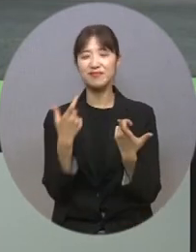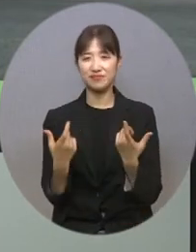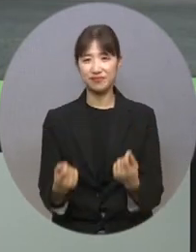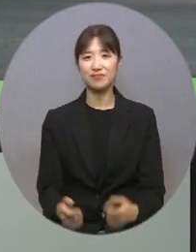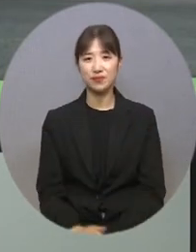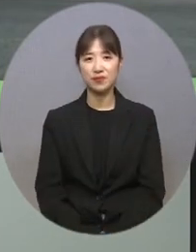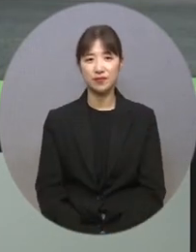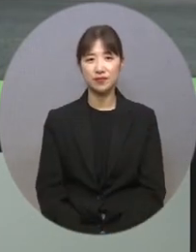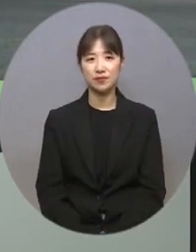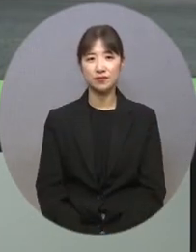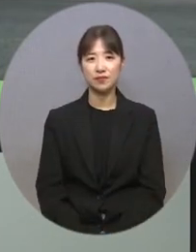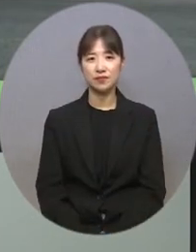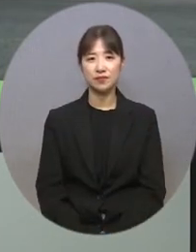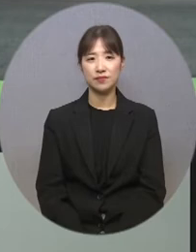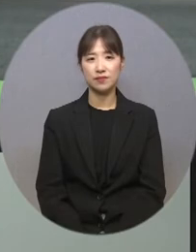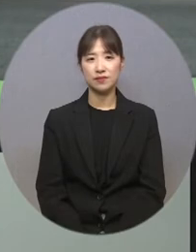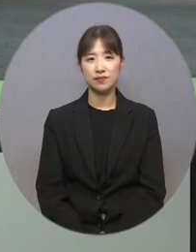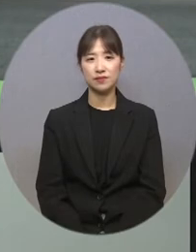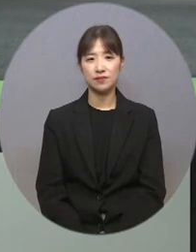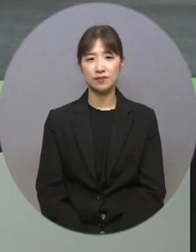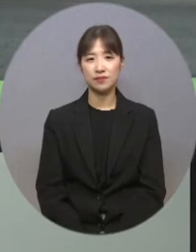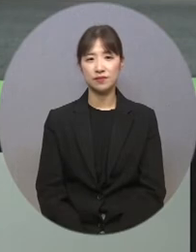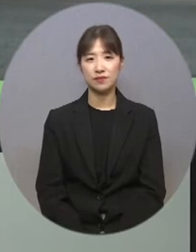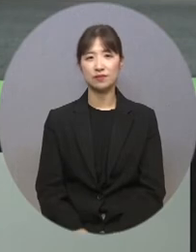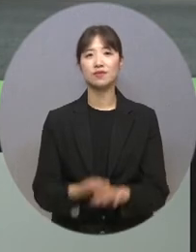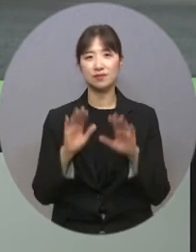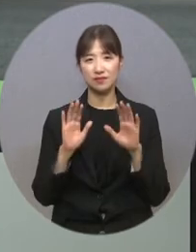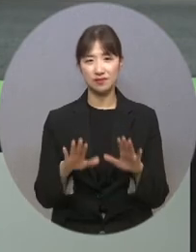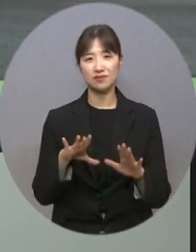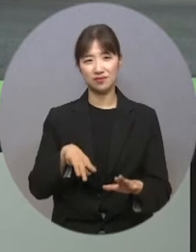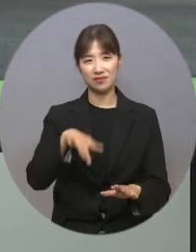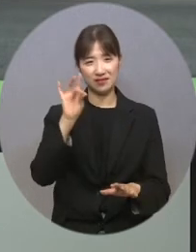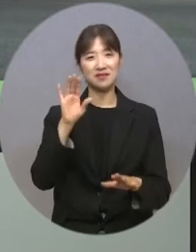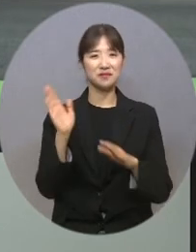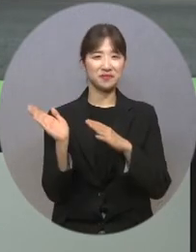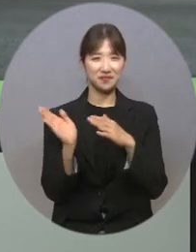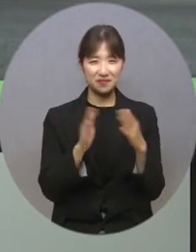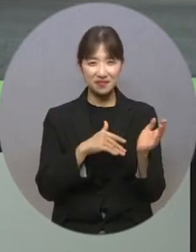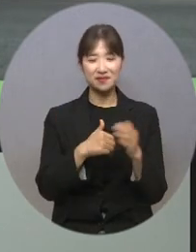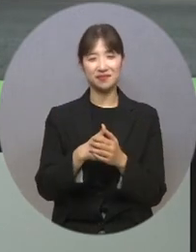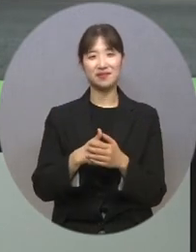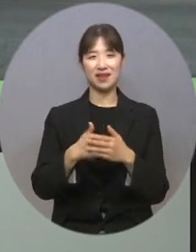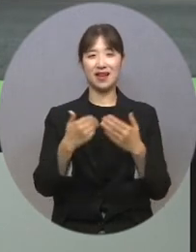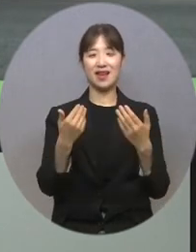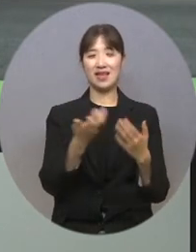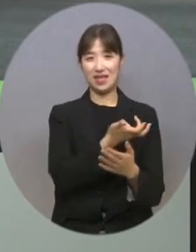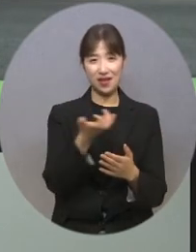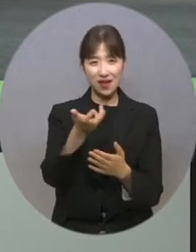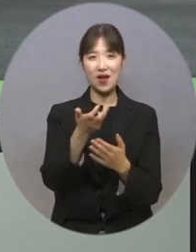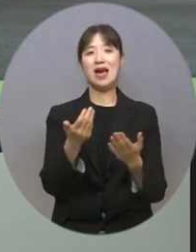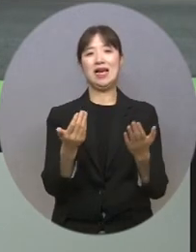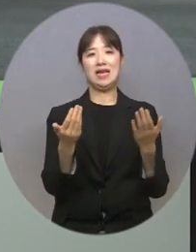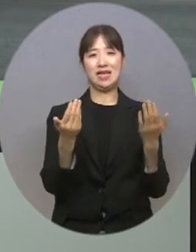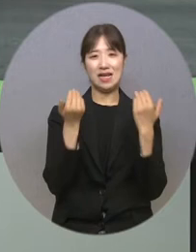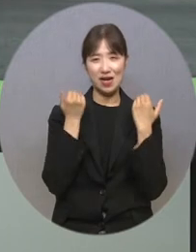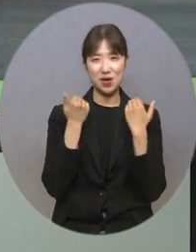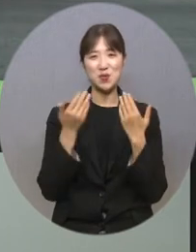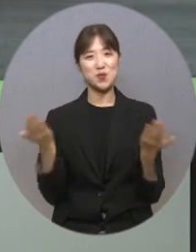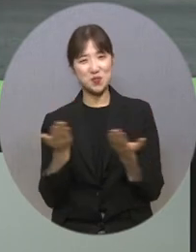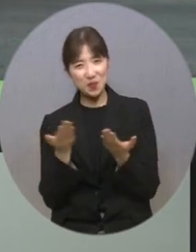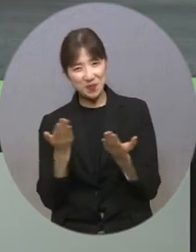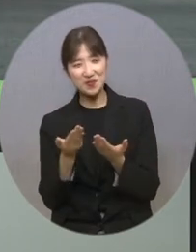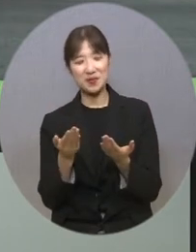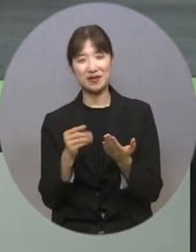그런 생각이 듭니다 5 일단 이제 식사 하러 가볼까요 저희가 이제 2동에서 직장이나 학교에 간 얘기를 좀